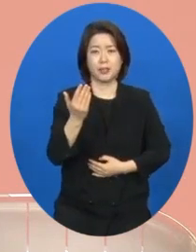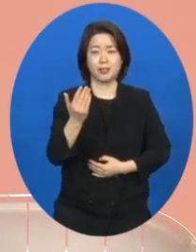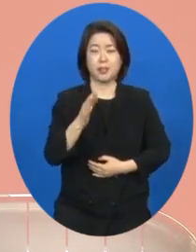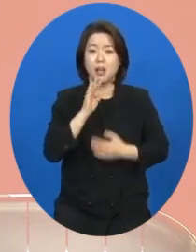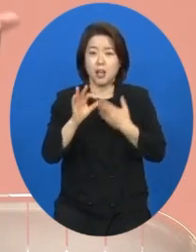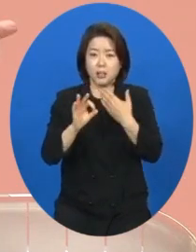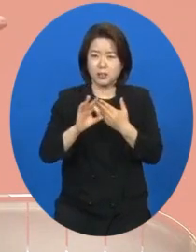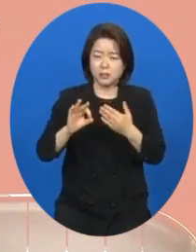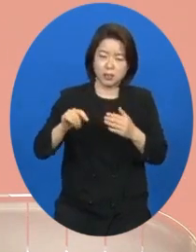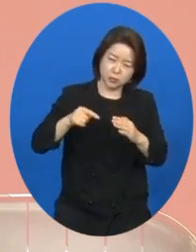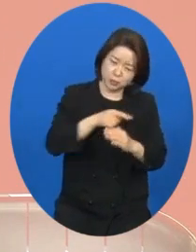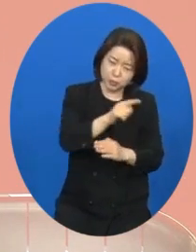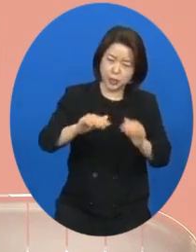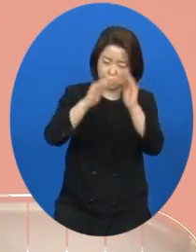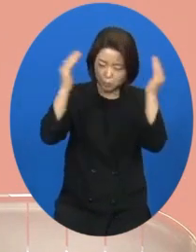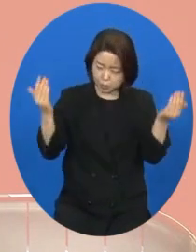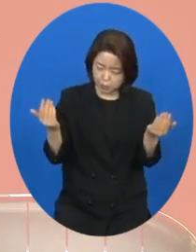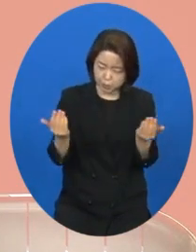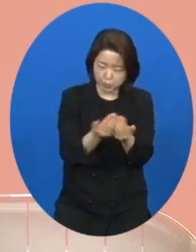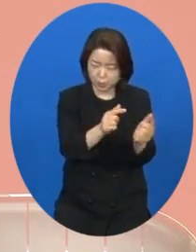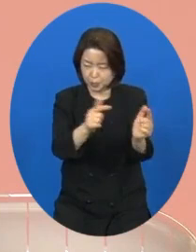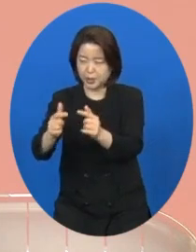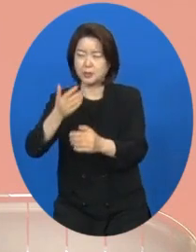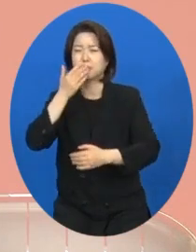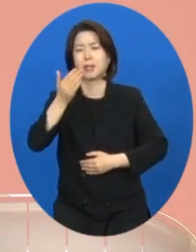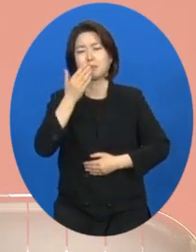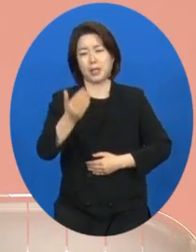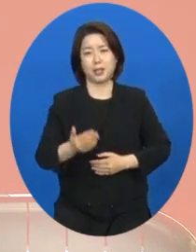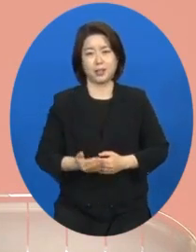그러면 모든 것을 할 수 있다는 거예요.